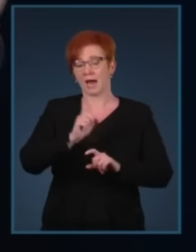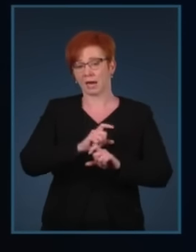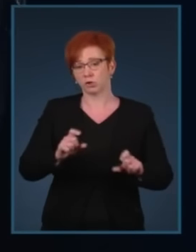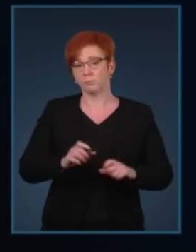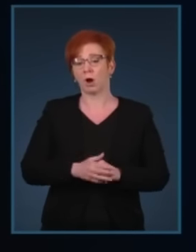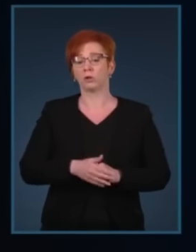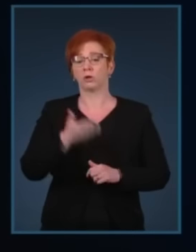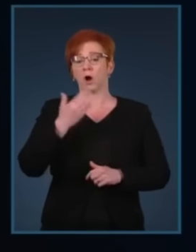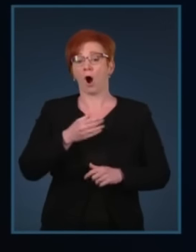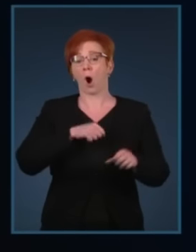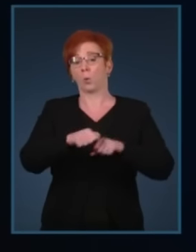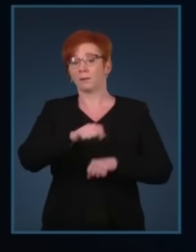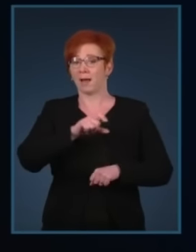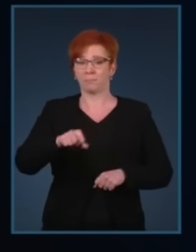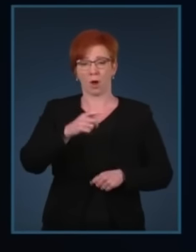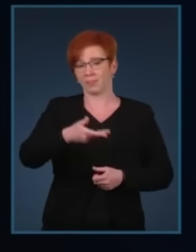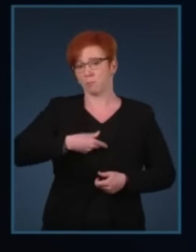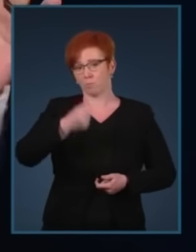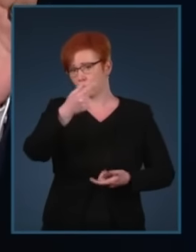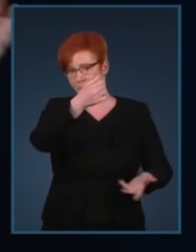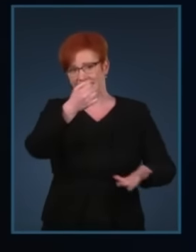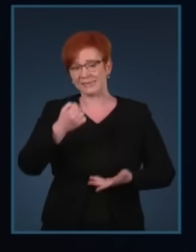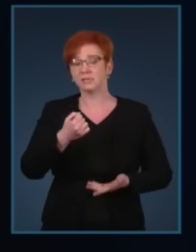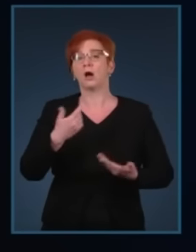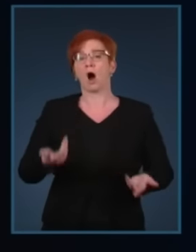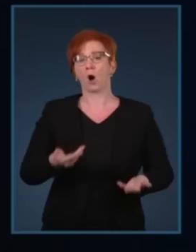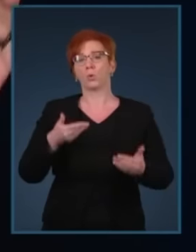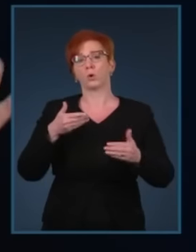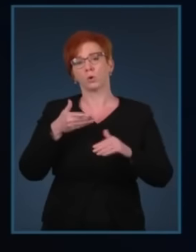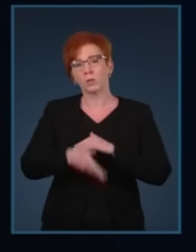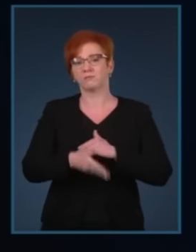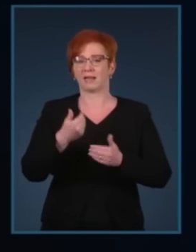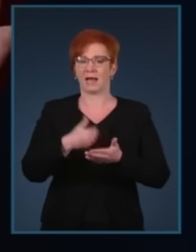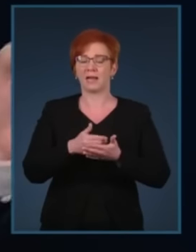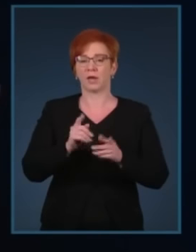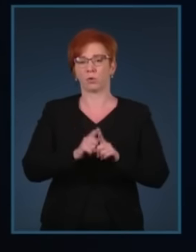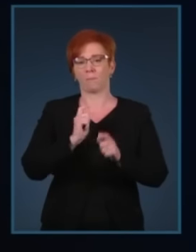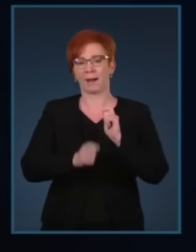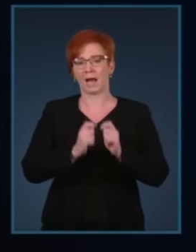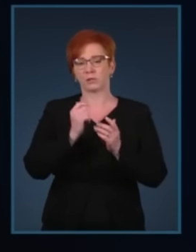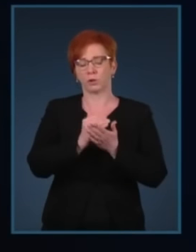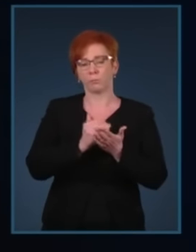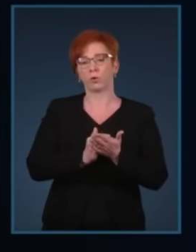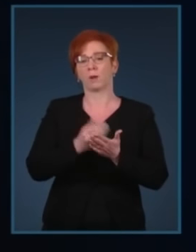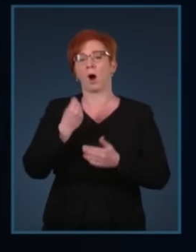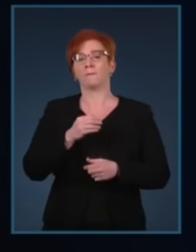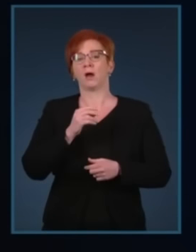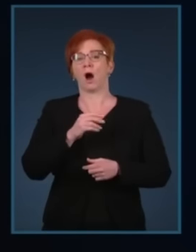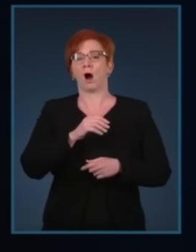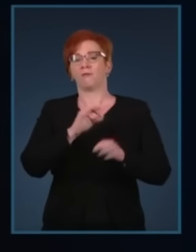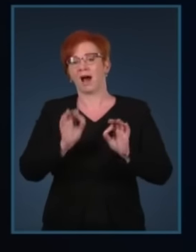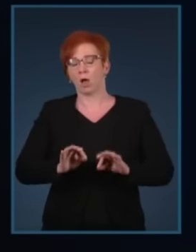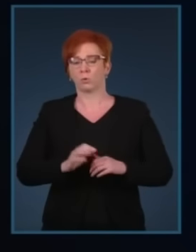kormányt miatt nem kapjuk meg a pénzeket, akkor közvetlen legyen olyan pályázati program, ami a KKV-knak,